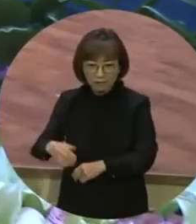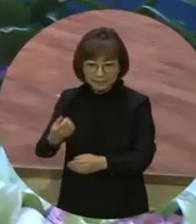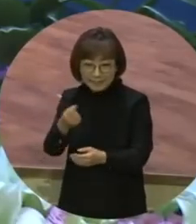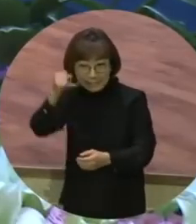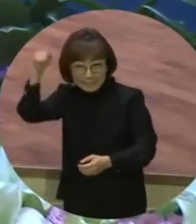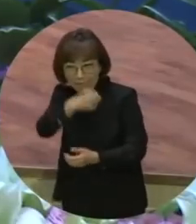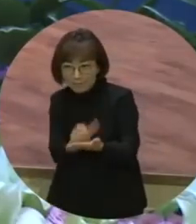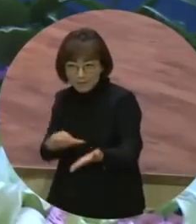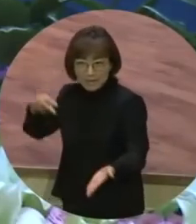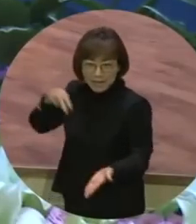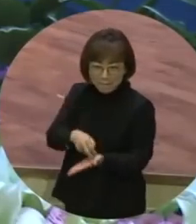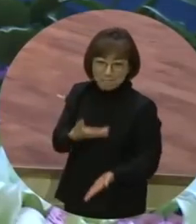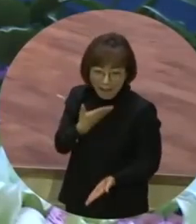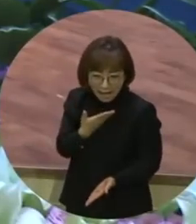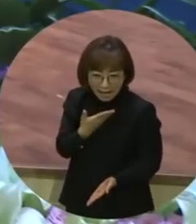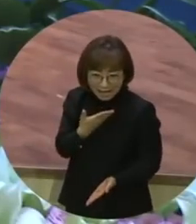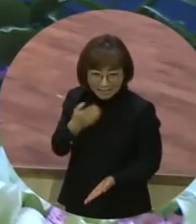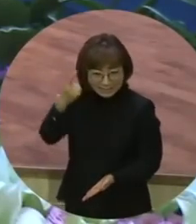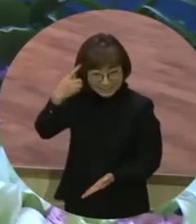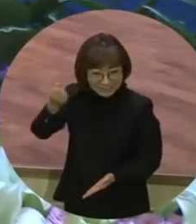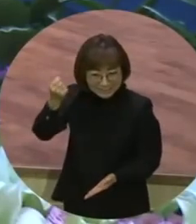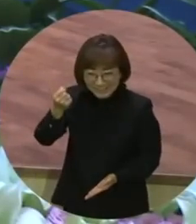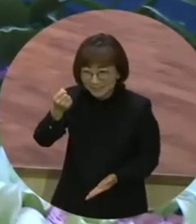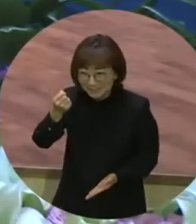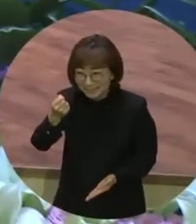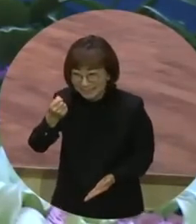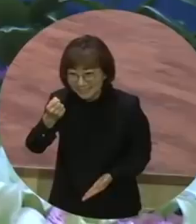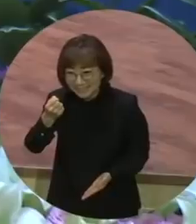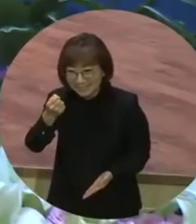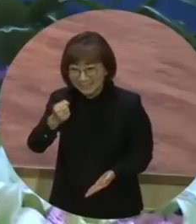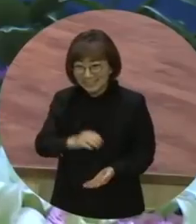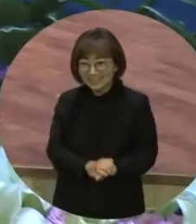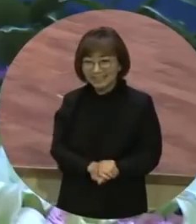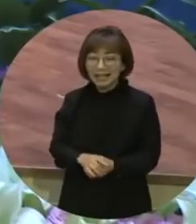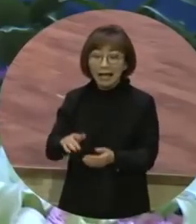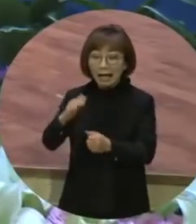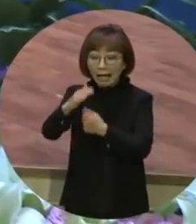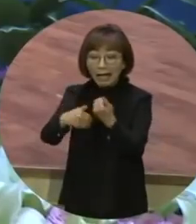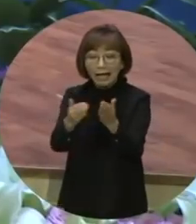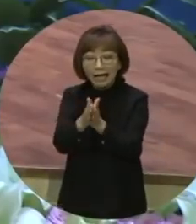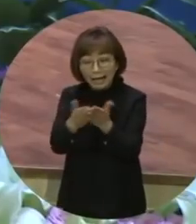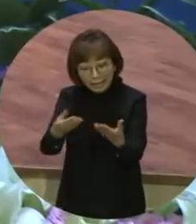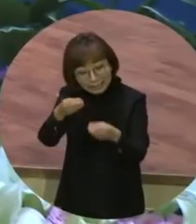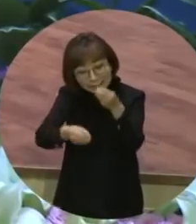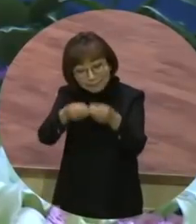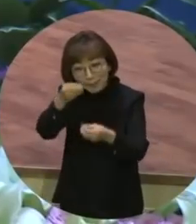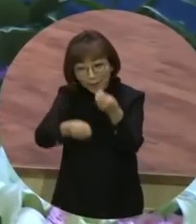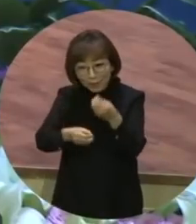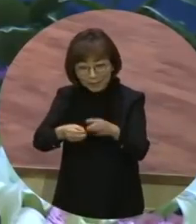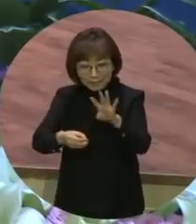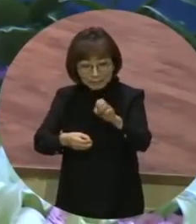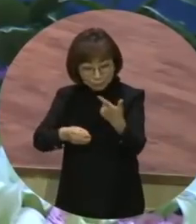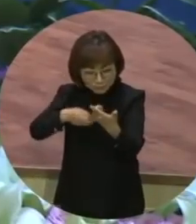새벽에 내가 너를 도우리라. 아시겠어요? 10편 46편 5절을 보세요.